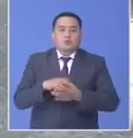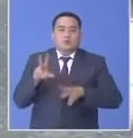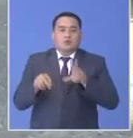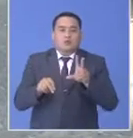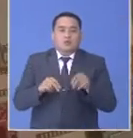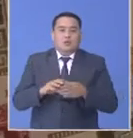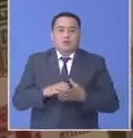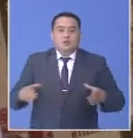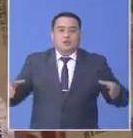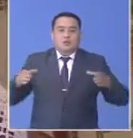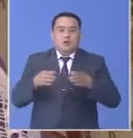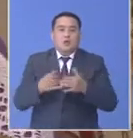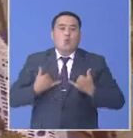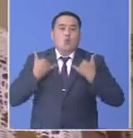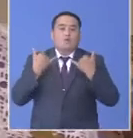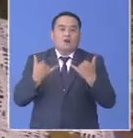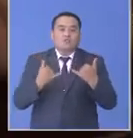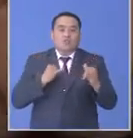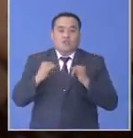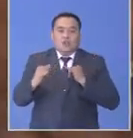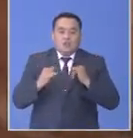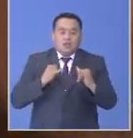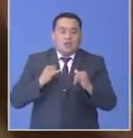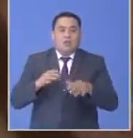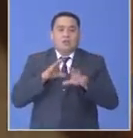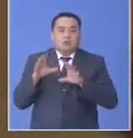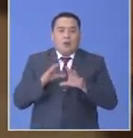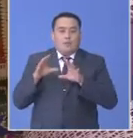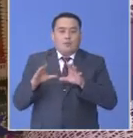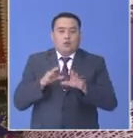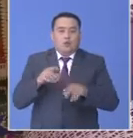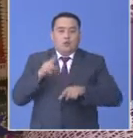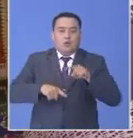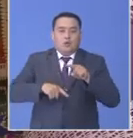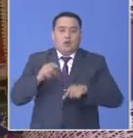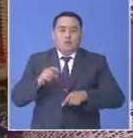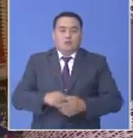считают сплоченность, уважение друг к другу и заботу о ближнем.